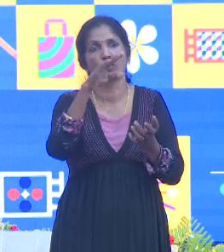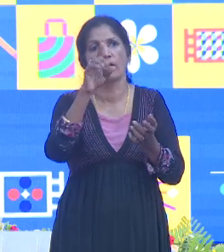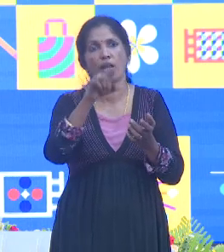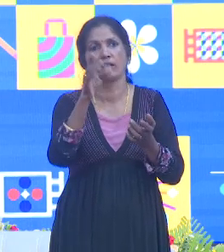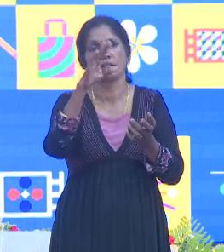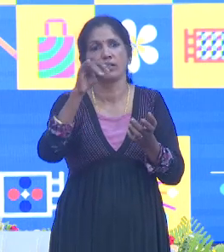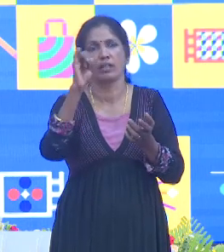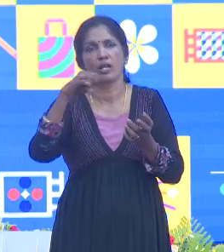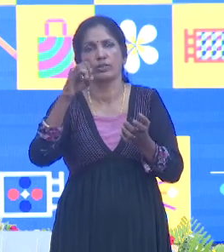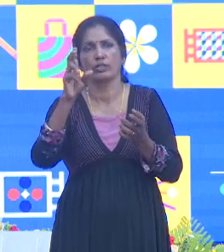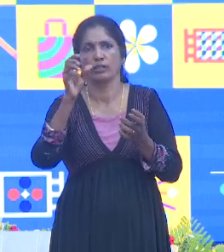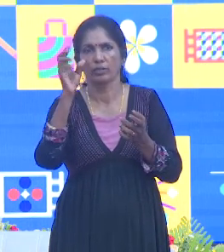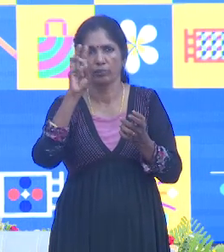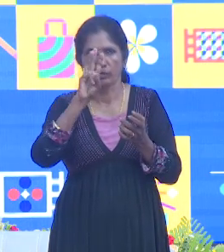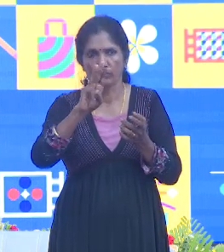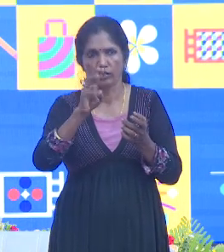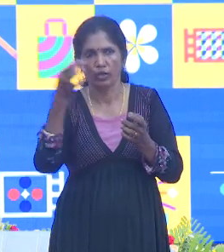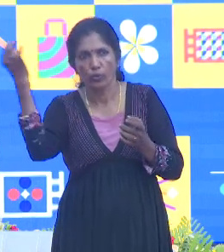Uripudia Niman Nermikin in Vendula